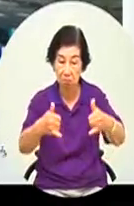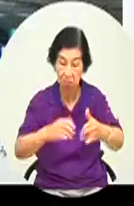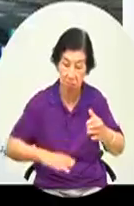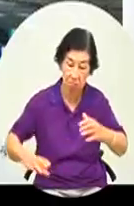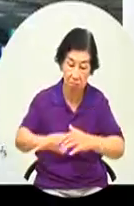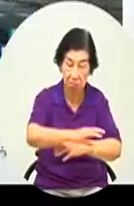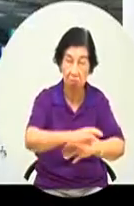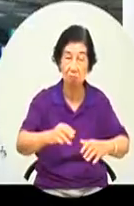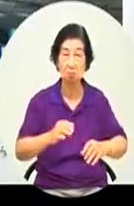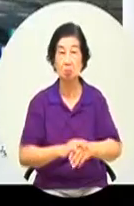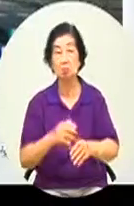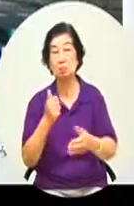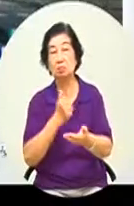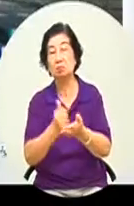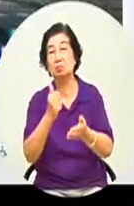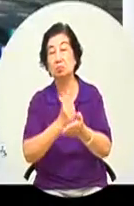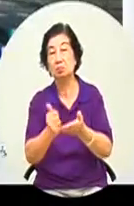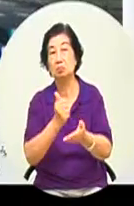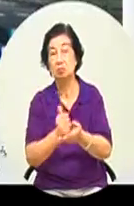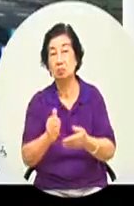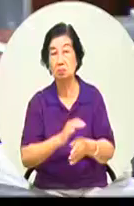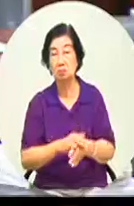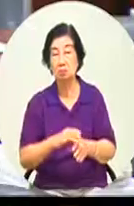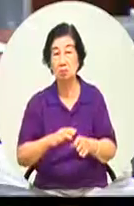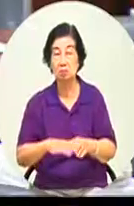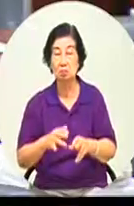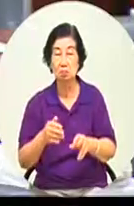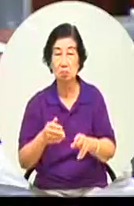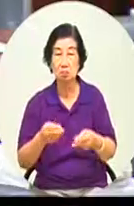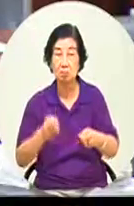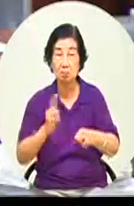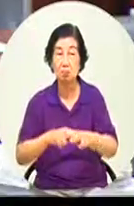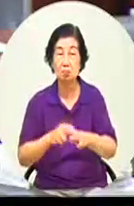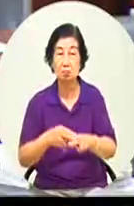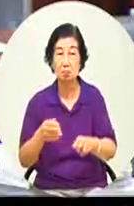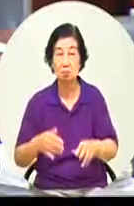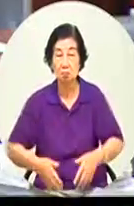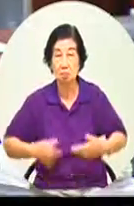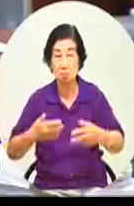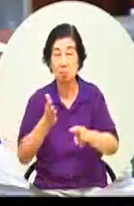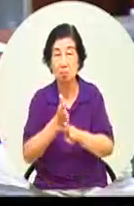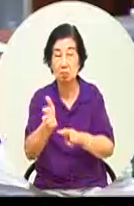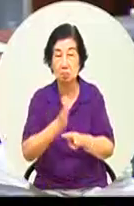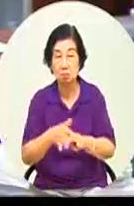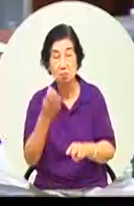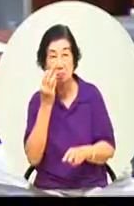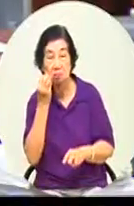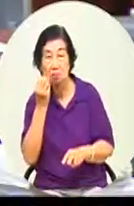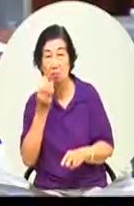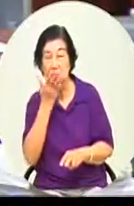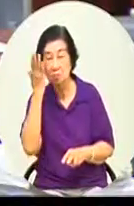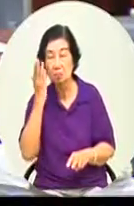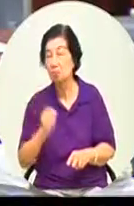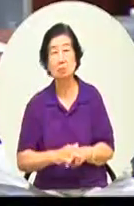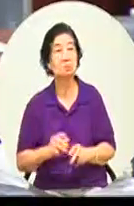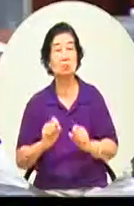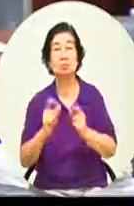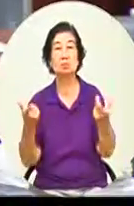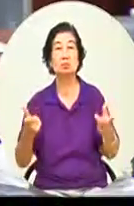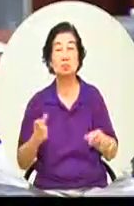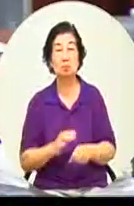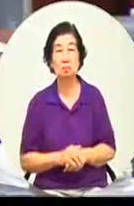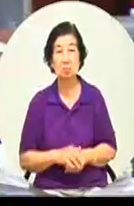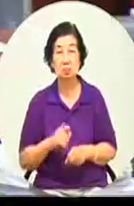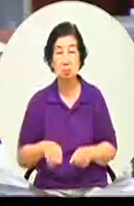讲哦，要伫坐平面轻轨来做观光哦。所以这个我们平面轻轨跟高架捷运的一个重要